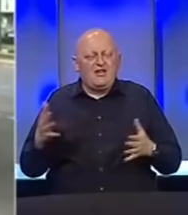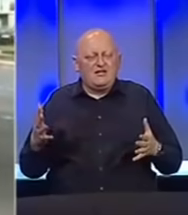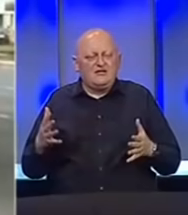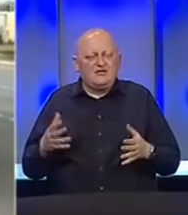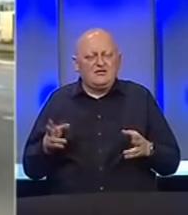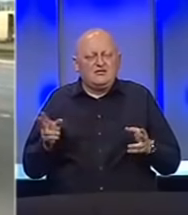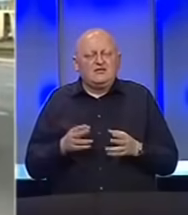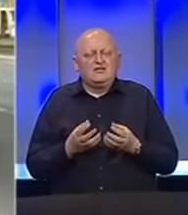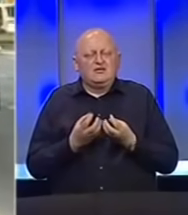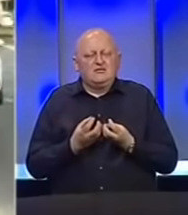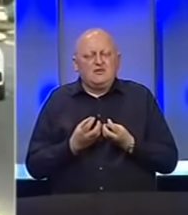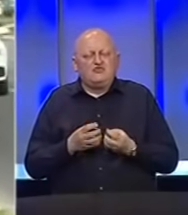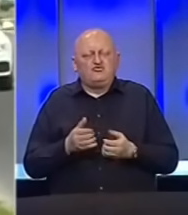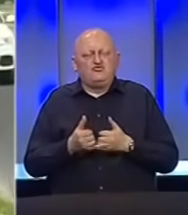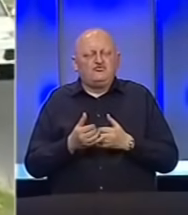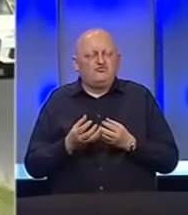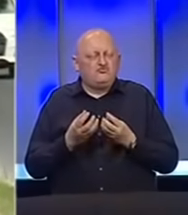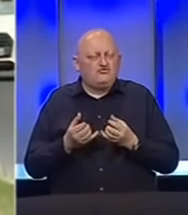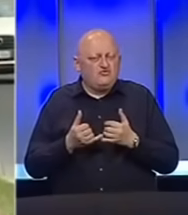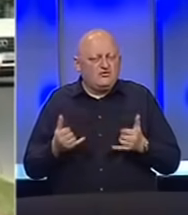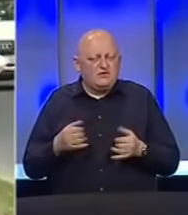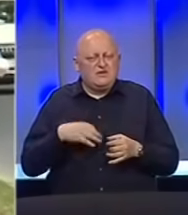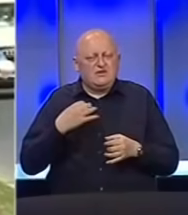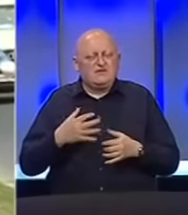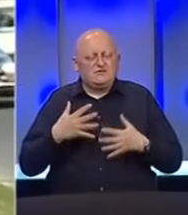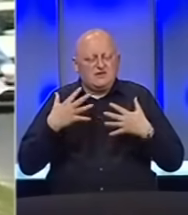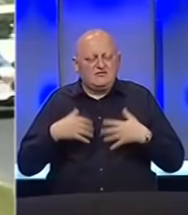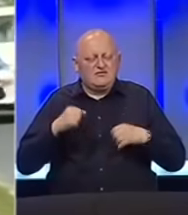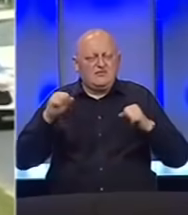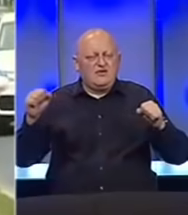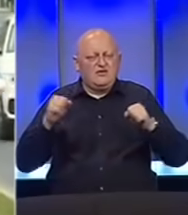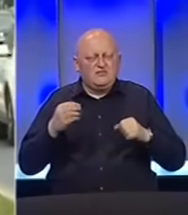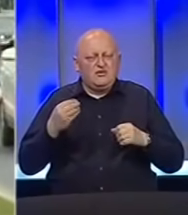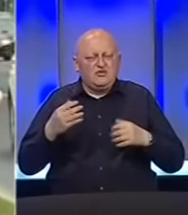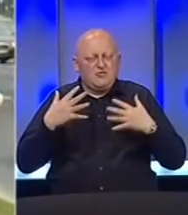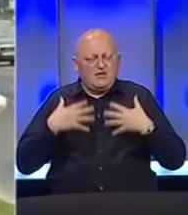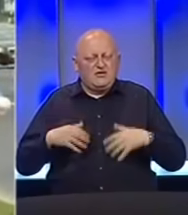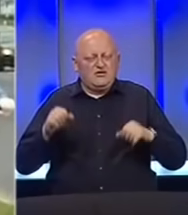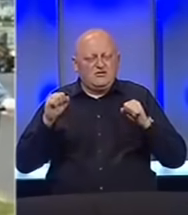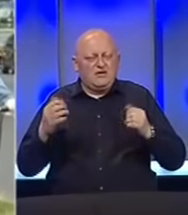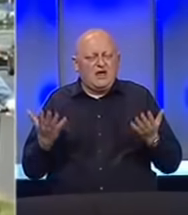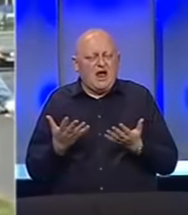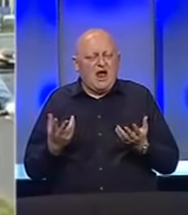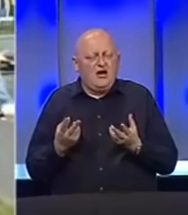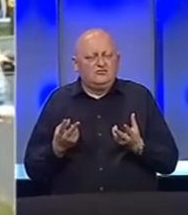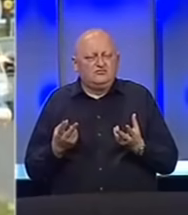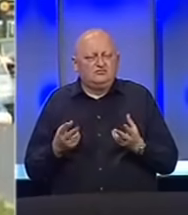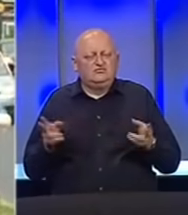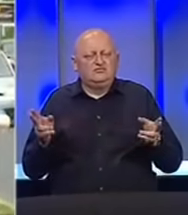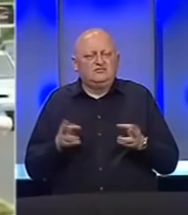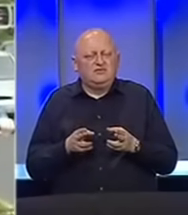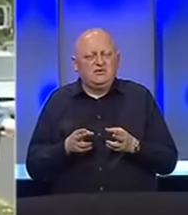znači smanjenje gužvi u gradu, zdrava tjelovježba, odnosno veoma dobra tjelovježba, kao i